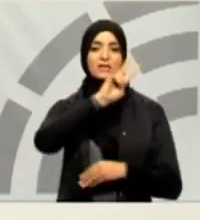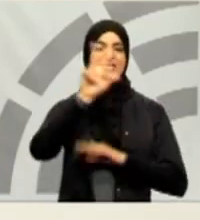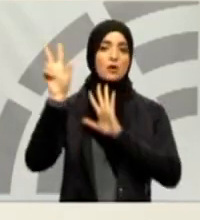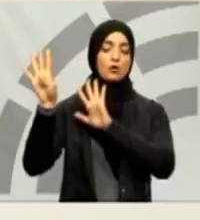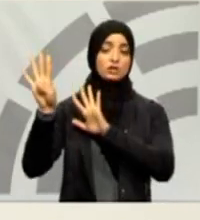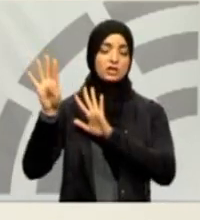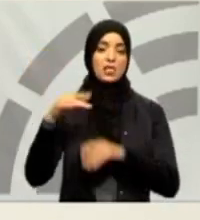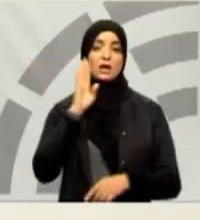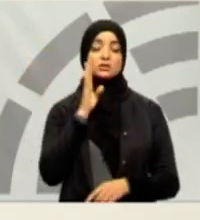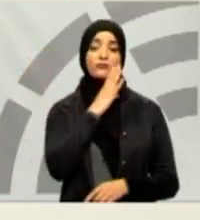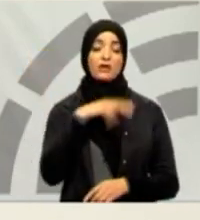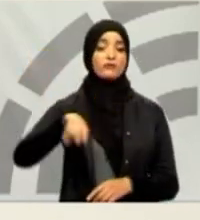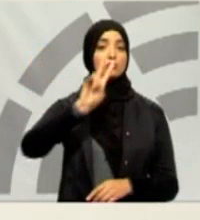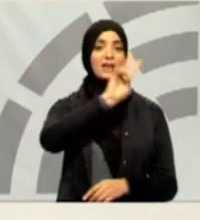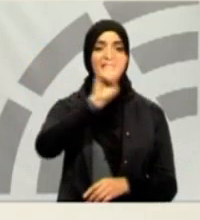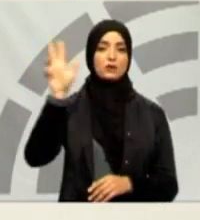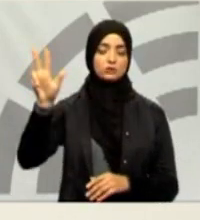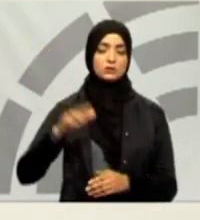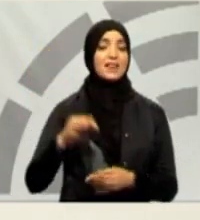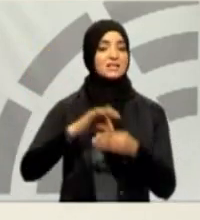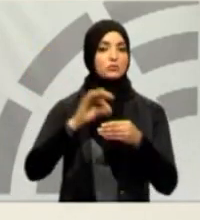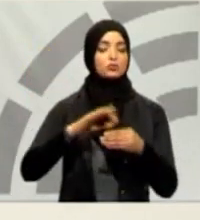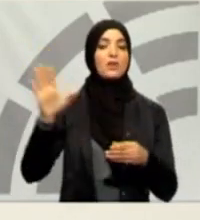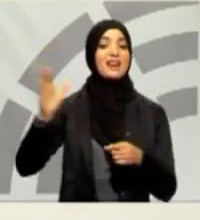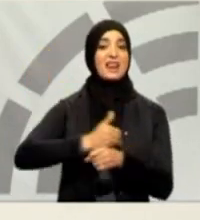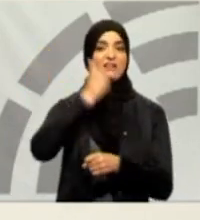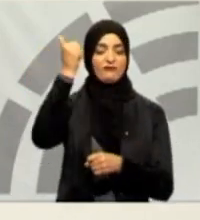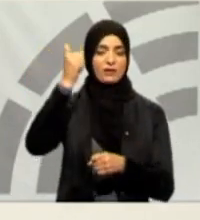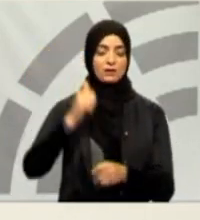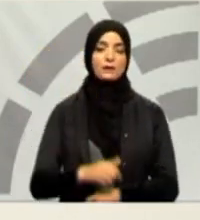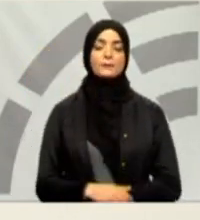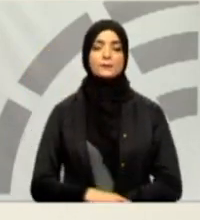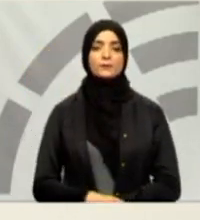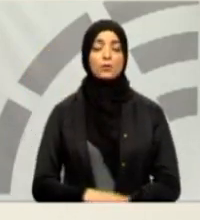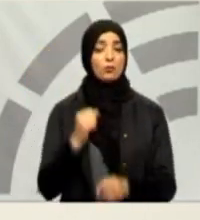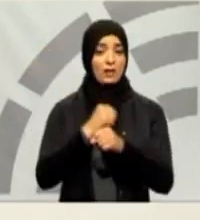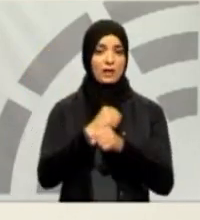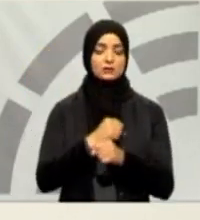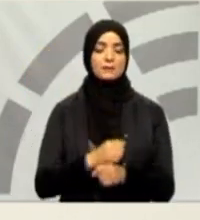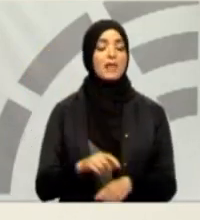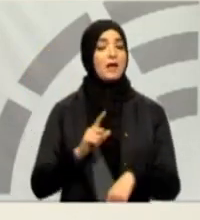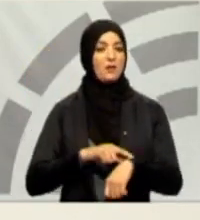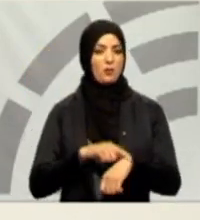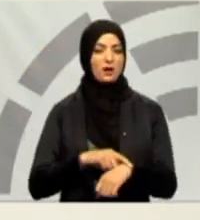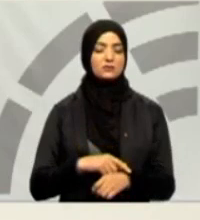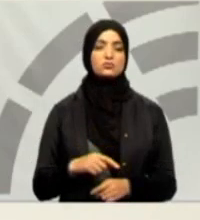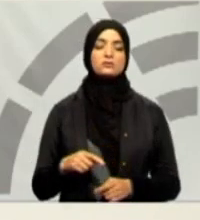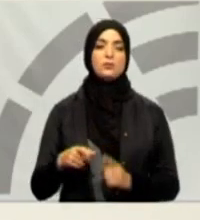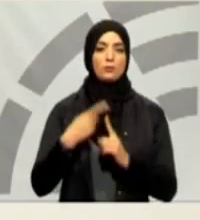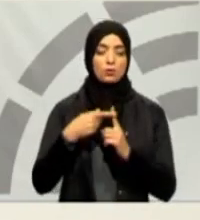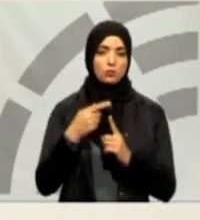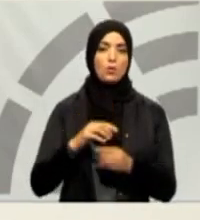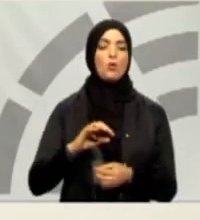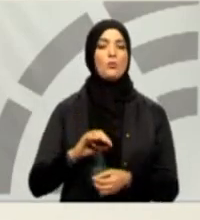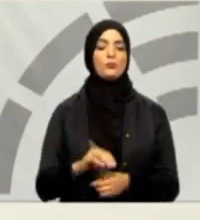مراكز الاقتراع والتصويت للاشدر والاكثر نعرف ان المرحله صيبه برشا وانكم